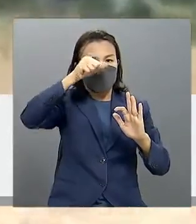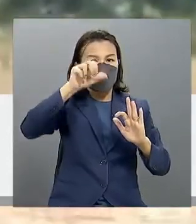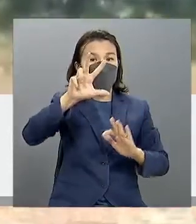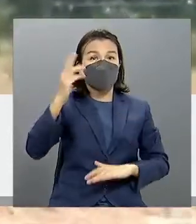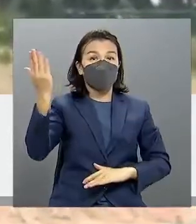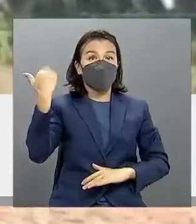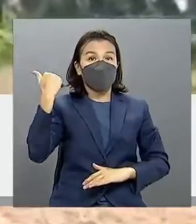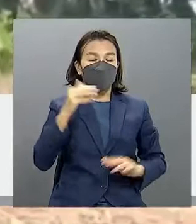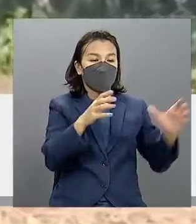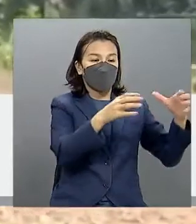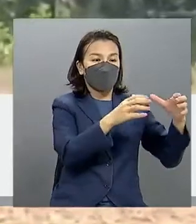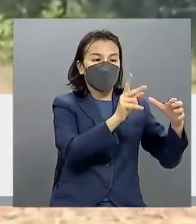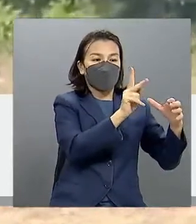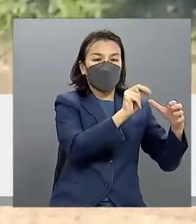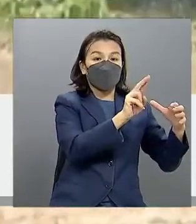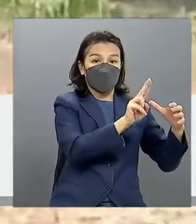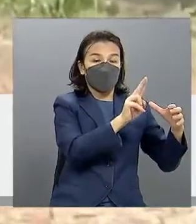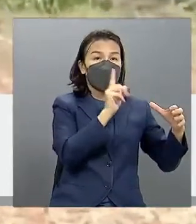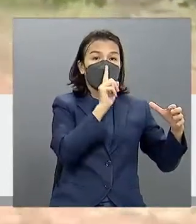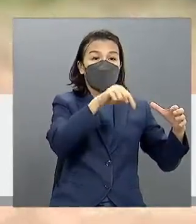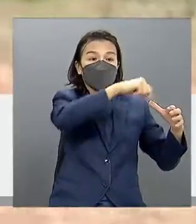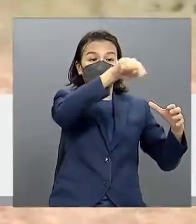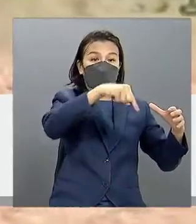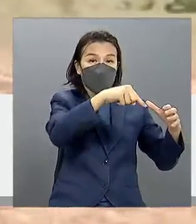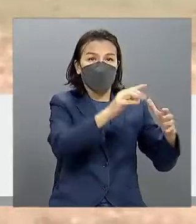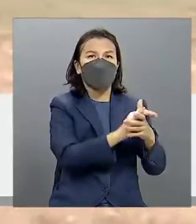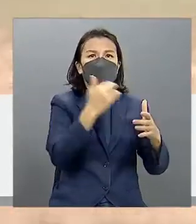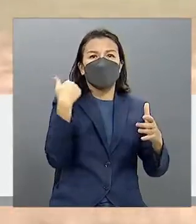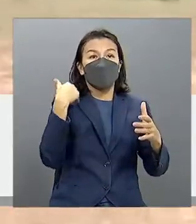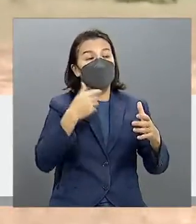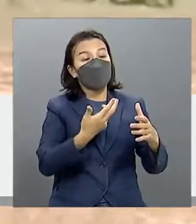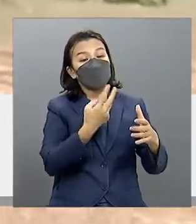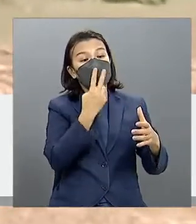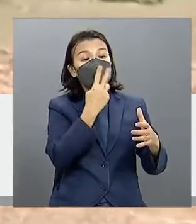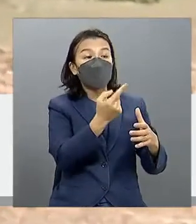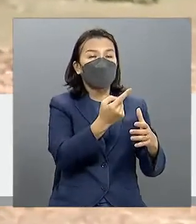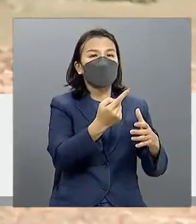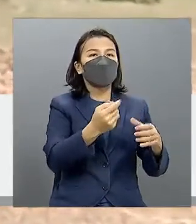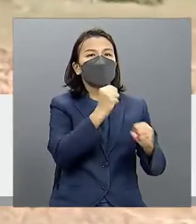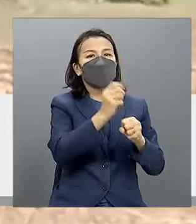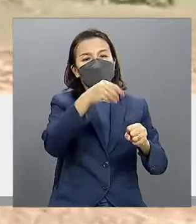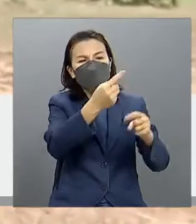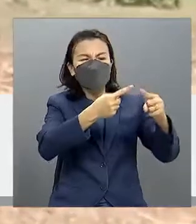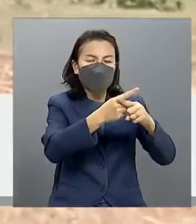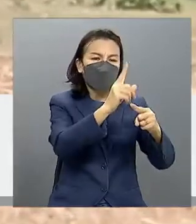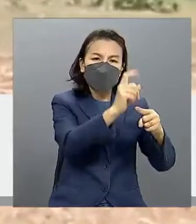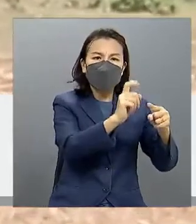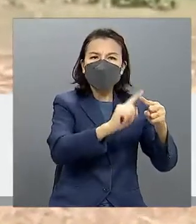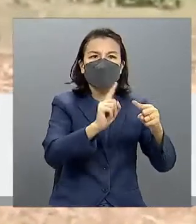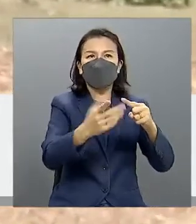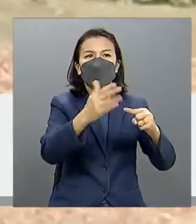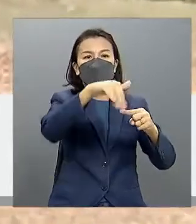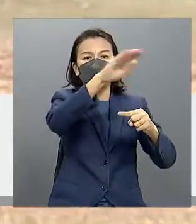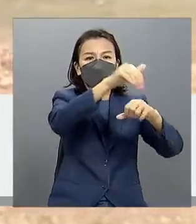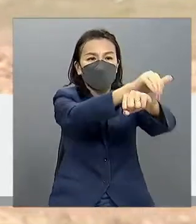กองกำลังสภาพแห่งชาติกะเหรี่ยงนะครับได้ปฏิบัติต่อการสึกเป็นอย่างดีไม่มีการทำร้ายใดๆครับต่อเชลยศึกที่ถูกจับปุ๊บกับกลุ่ม